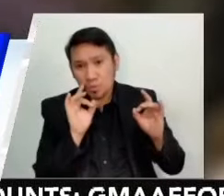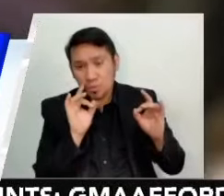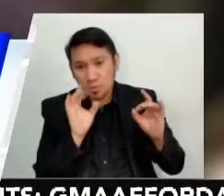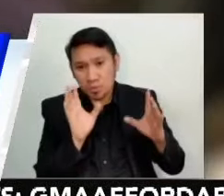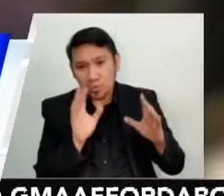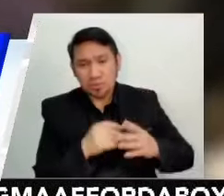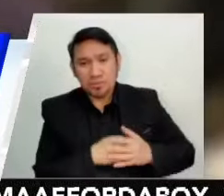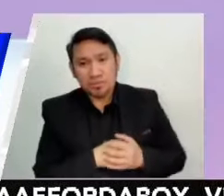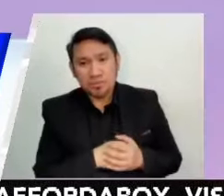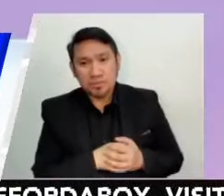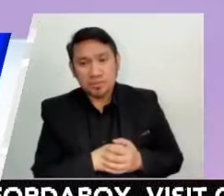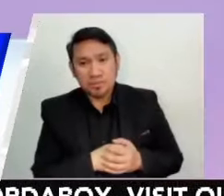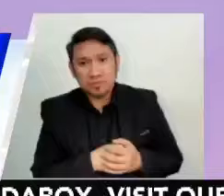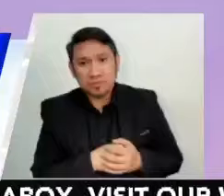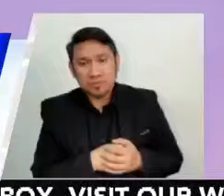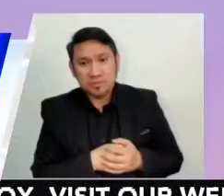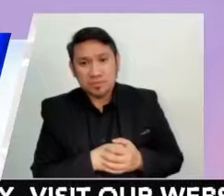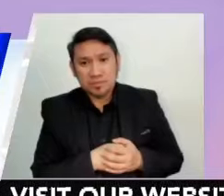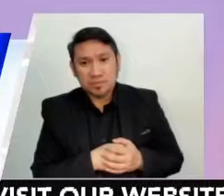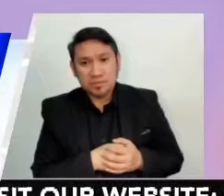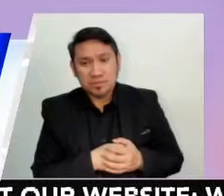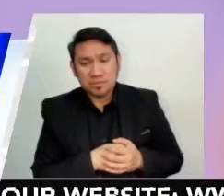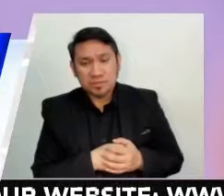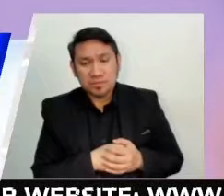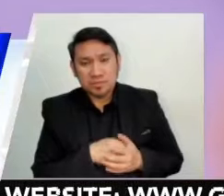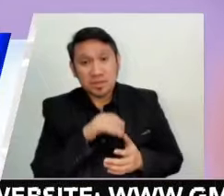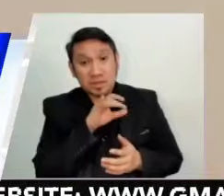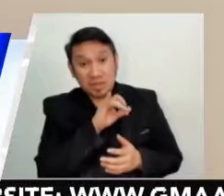or landslides. And kapag may